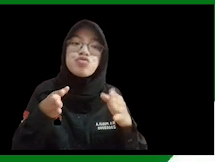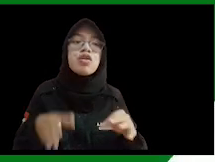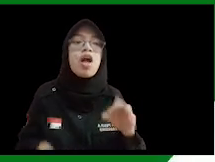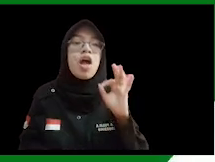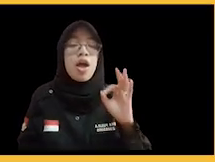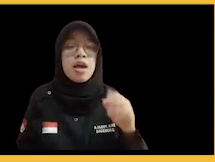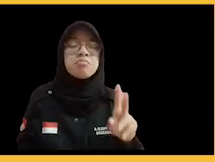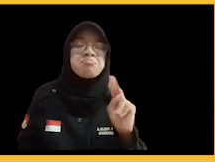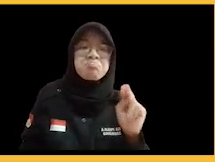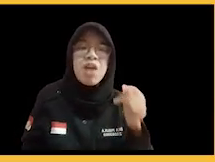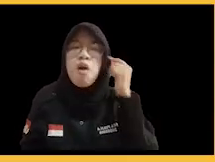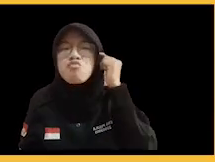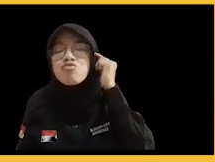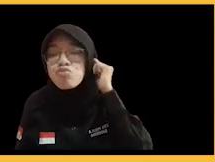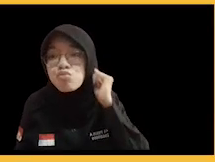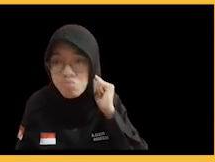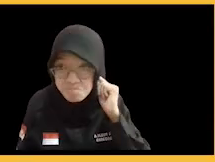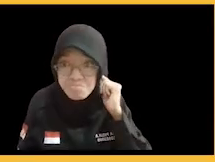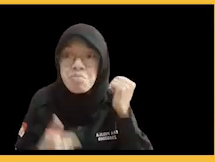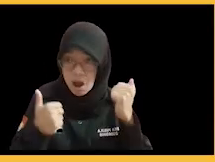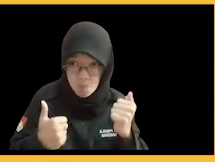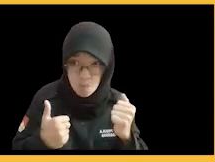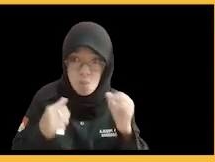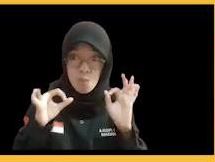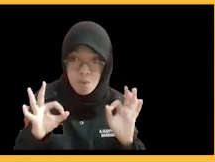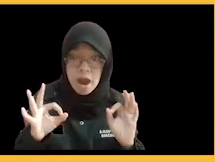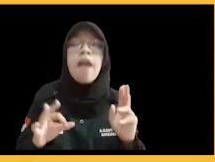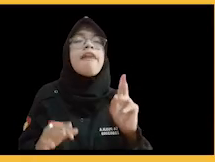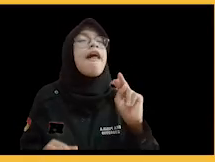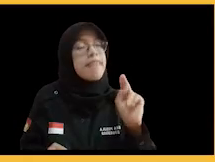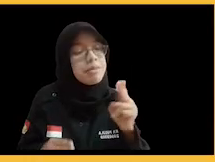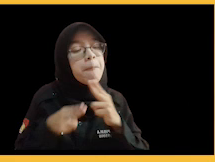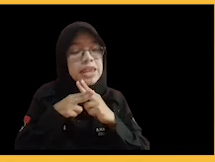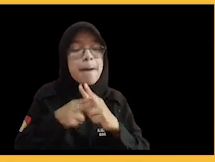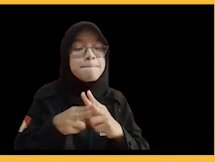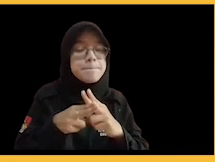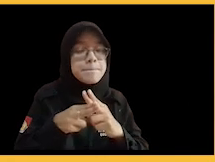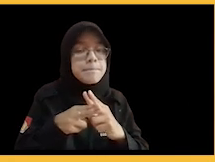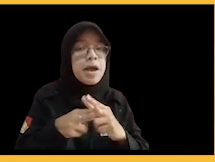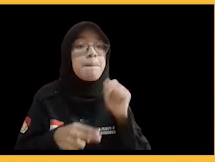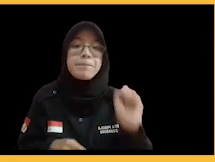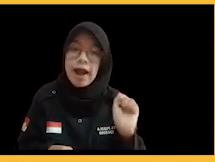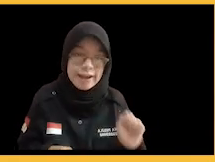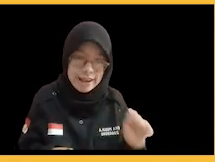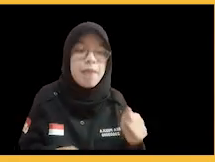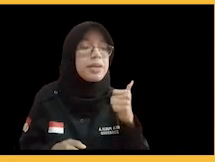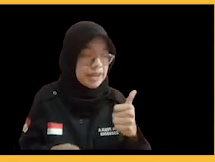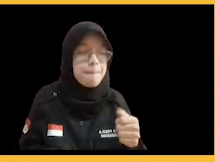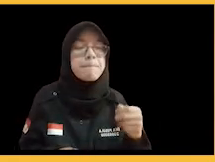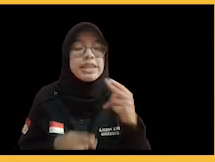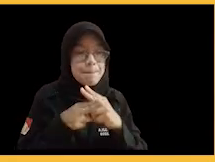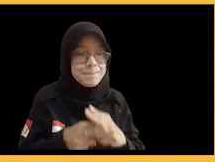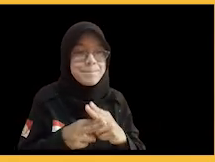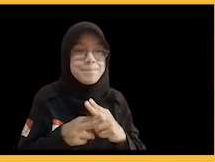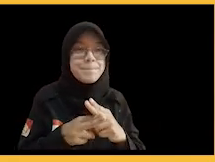pelayanan. Jika Anda membutuhkan alat bantu dengar atau hearing aid, petugas kami akan menawarkan dan meminjamkan kepada